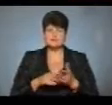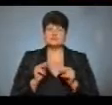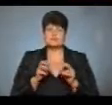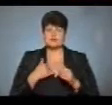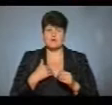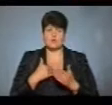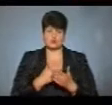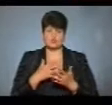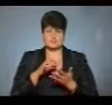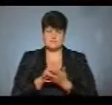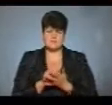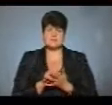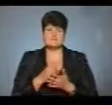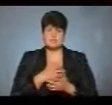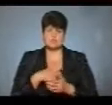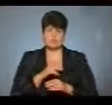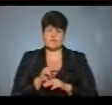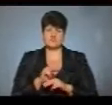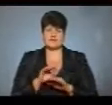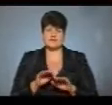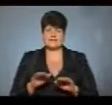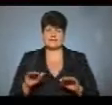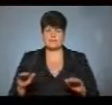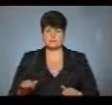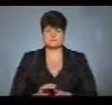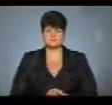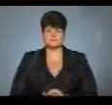це важливо – навчати дітей.